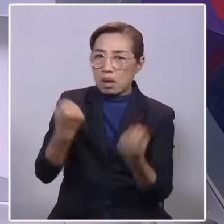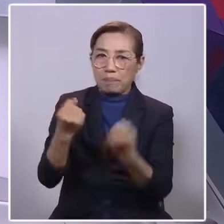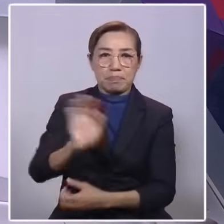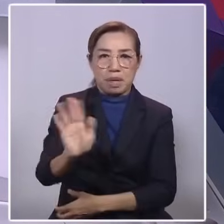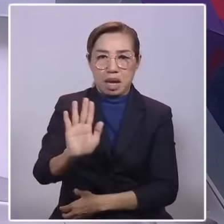คะ